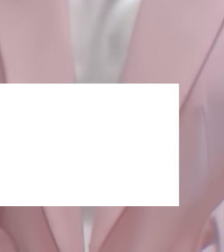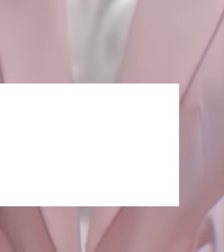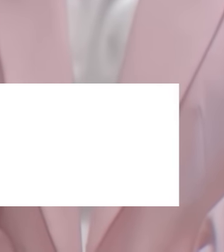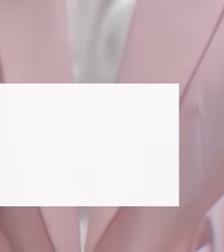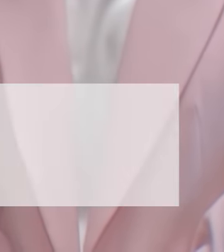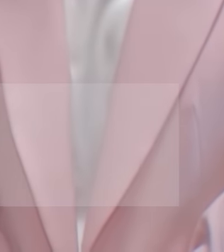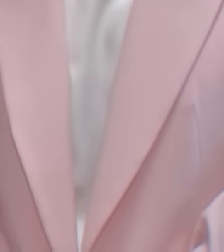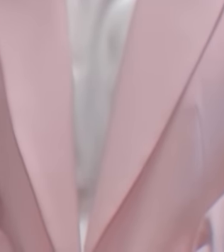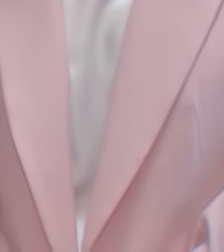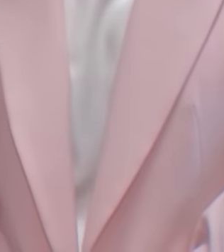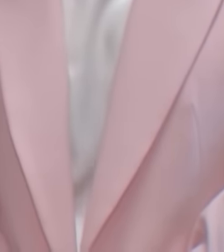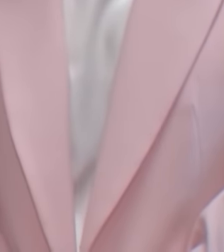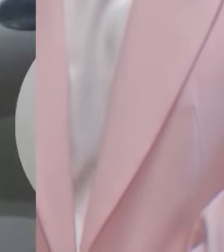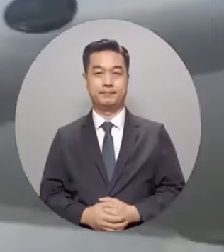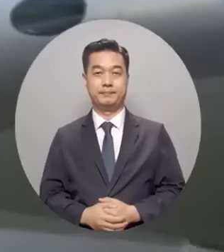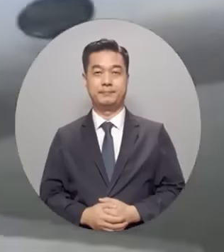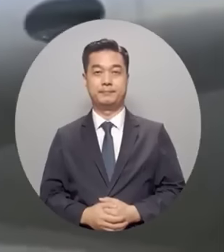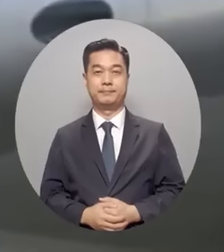중에 하나입니다.